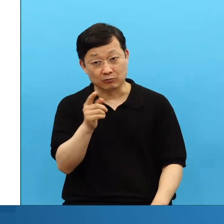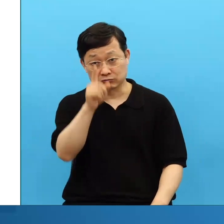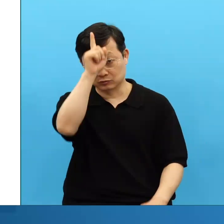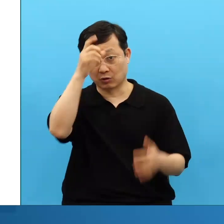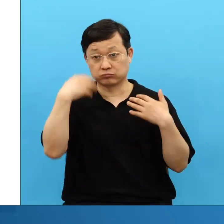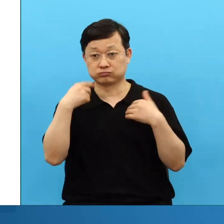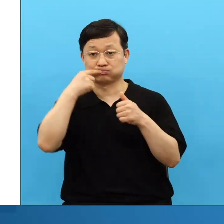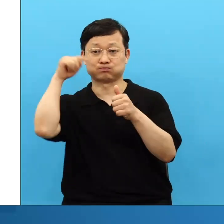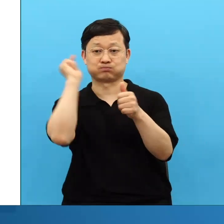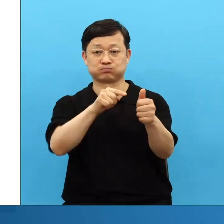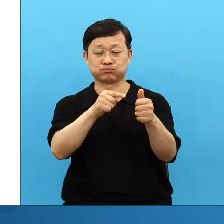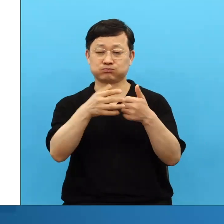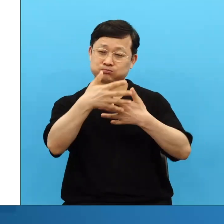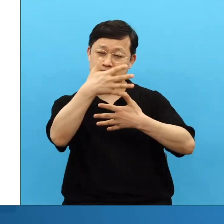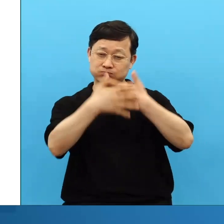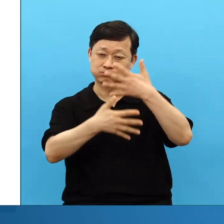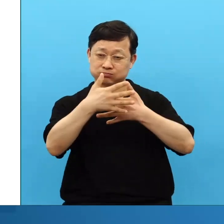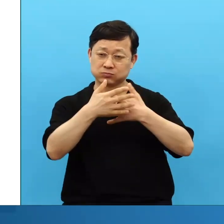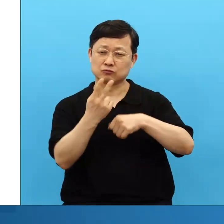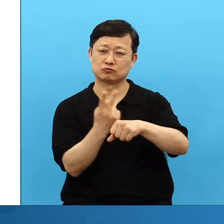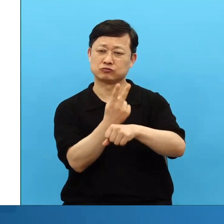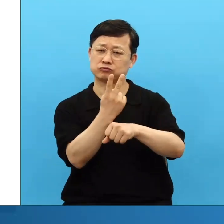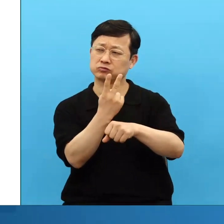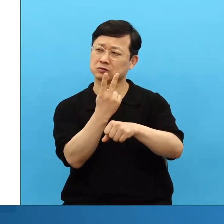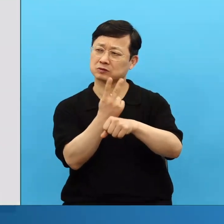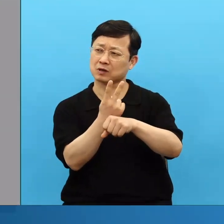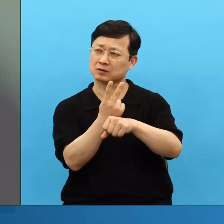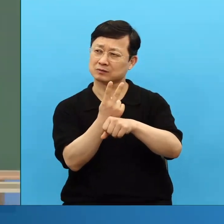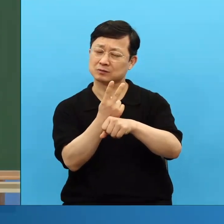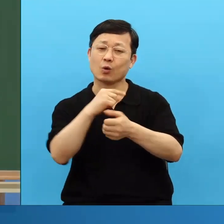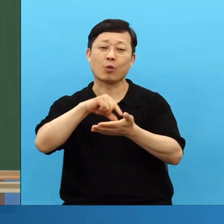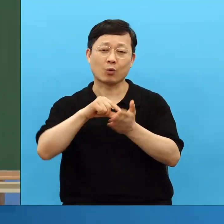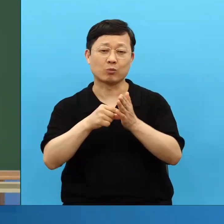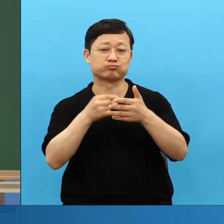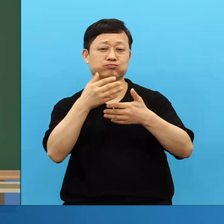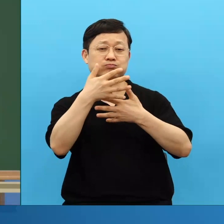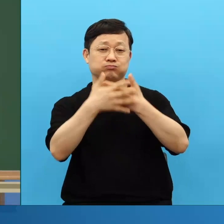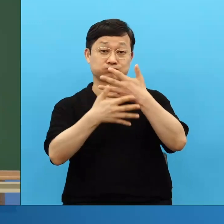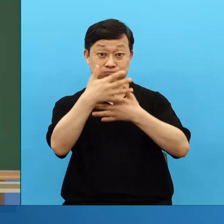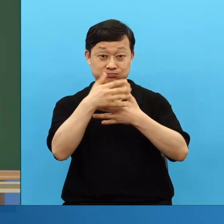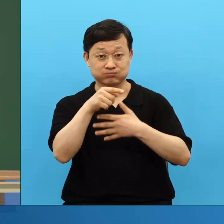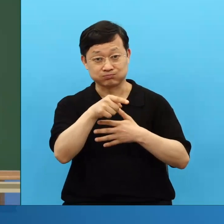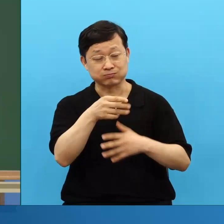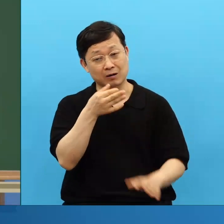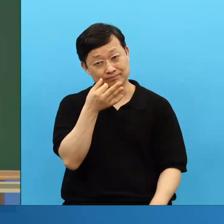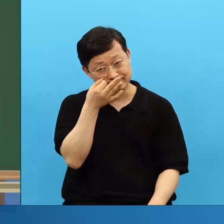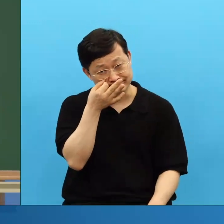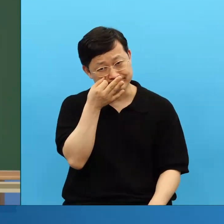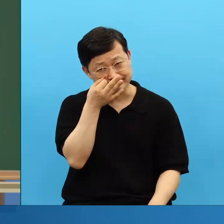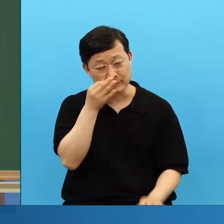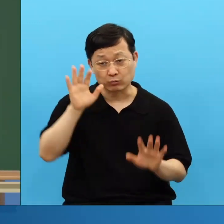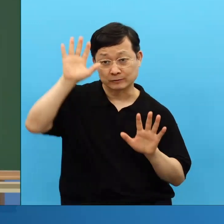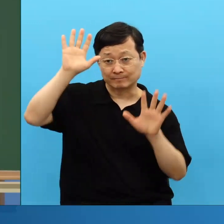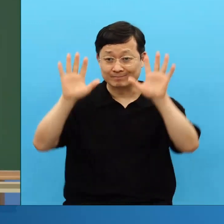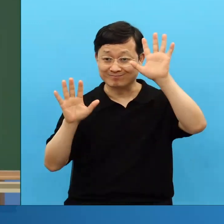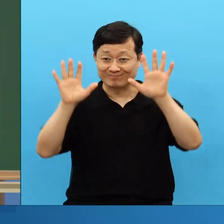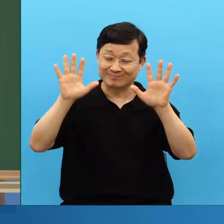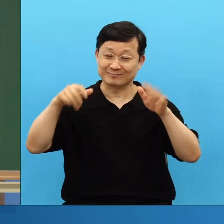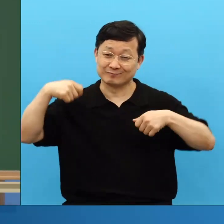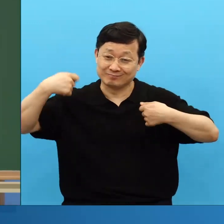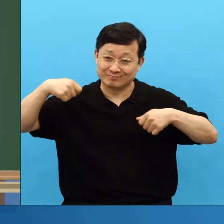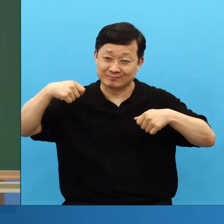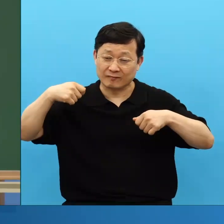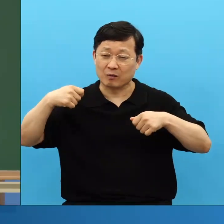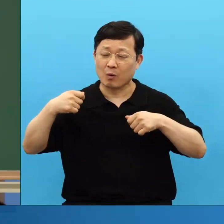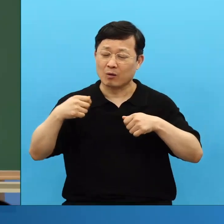통해서 이 영상을 이게 2시간 조금 넘어요, 러닝타임이. 이 영상, 이 뮤지컬을 실제로 이제